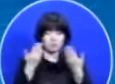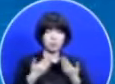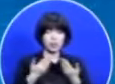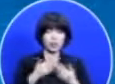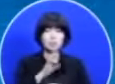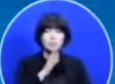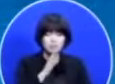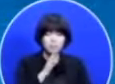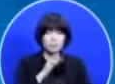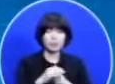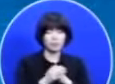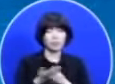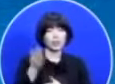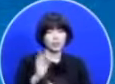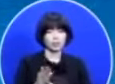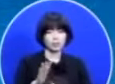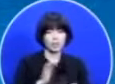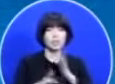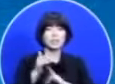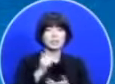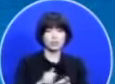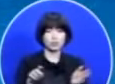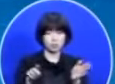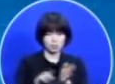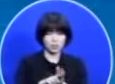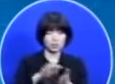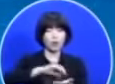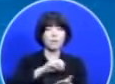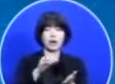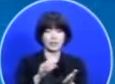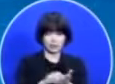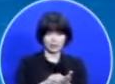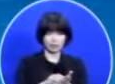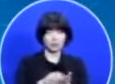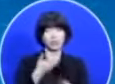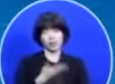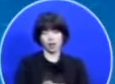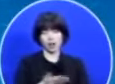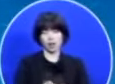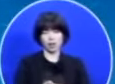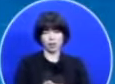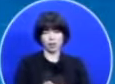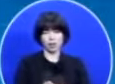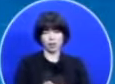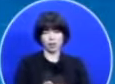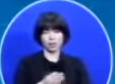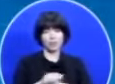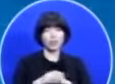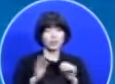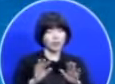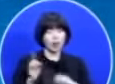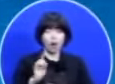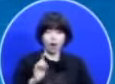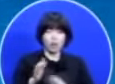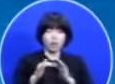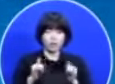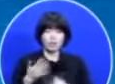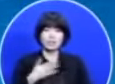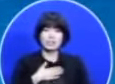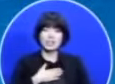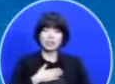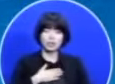그런데 예수님을 믿는 것 만큼은 다릅니다 자 어떤 분이 저는